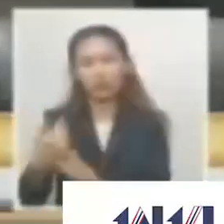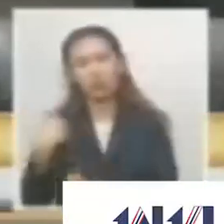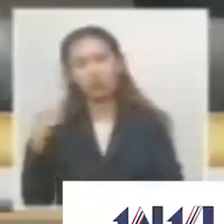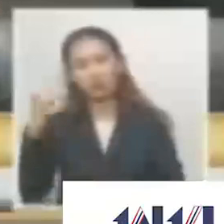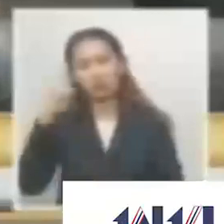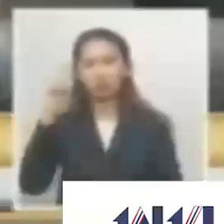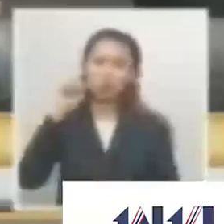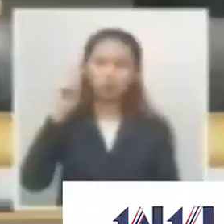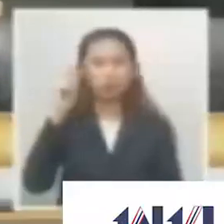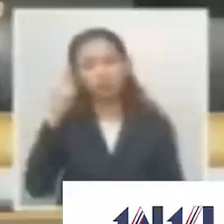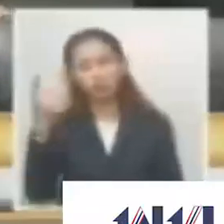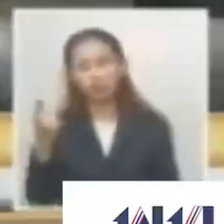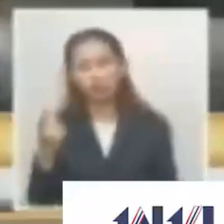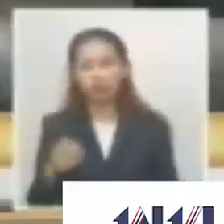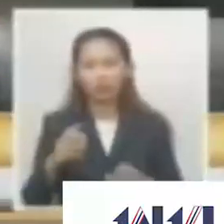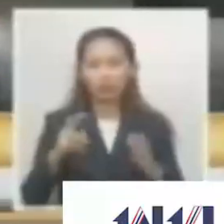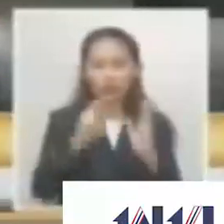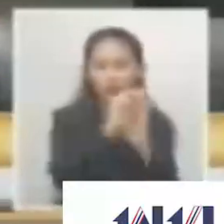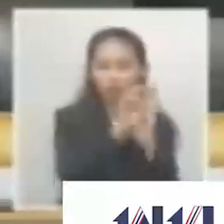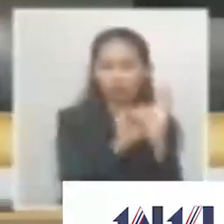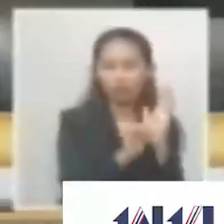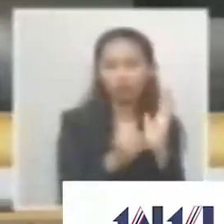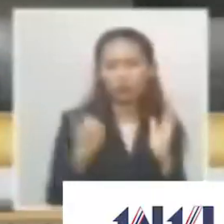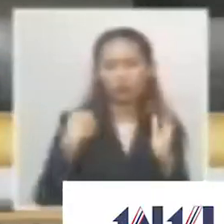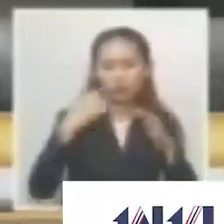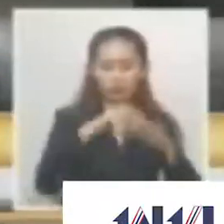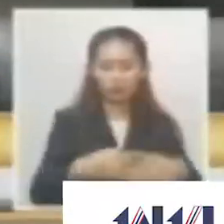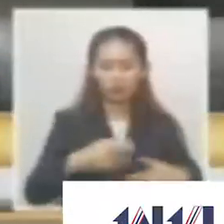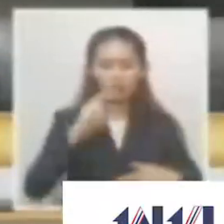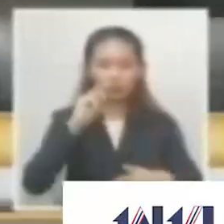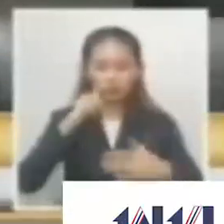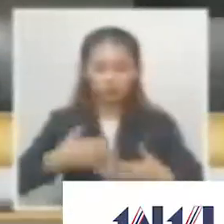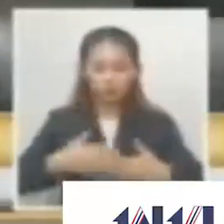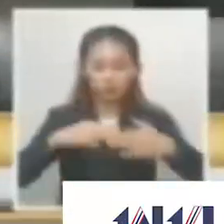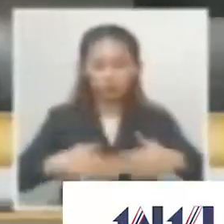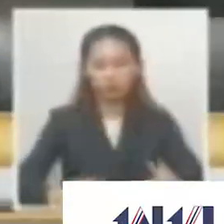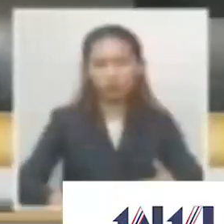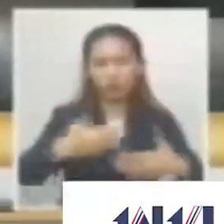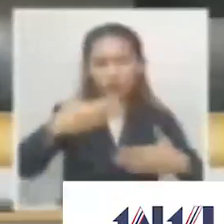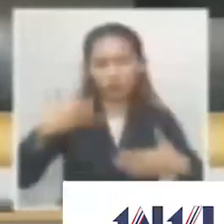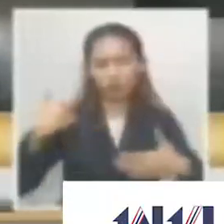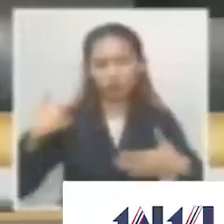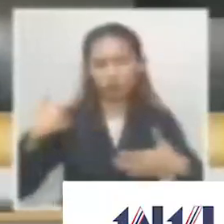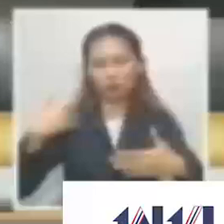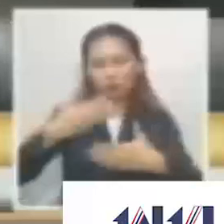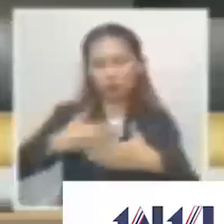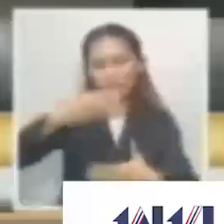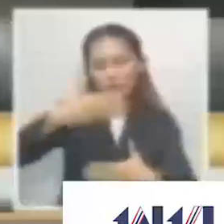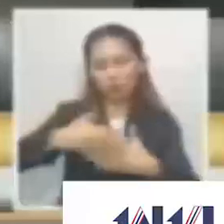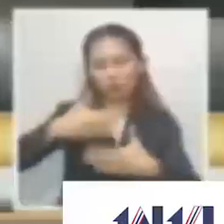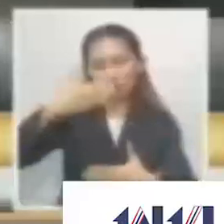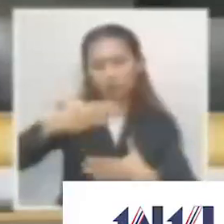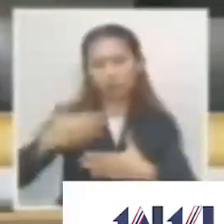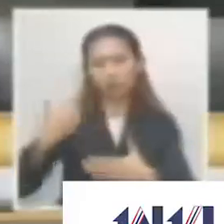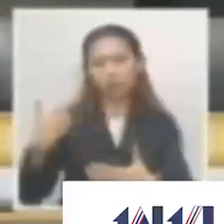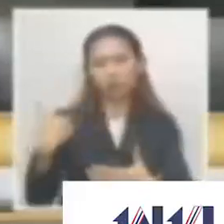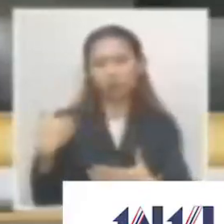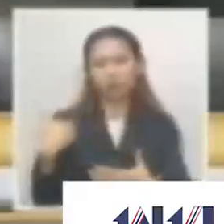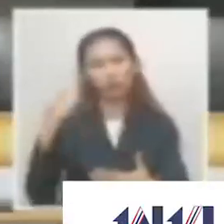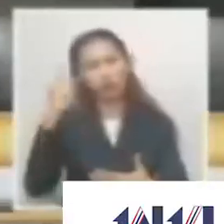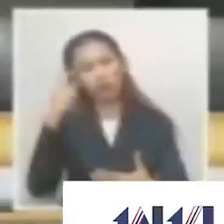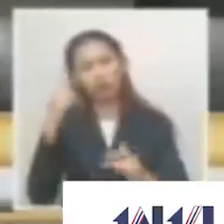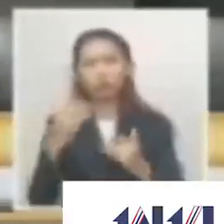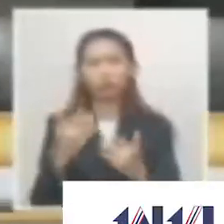ะครับมีอยู่ประมาณ10ประเขื่อนที่มีการเพิ่มเก็บกักน้ำนะครับซึ่งตามหลักแล้วเรายังมีคำถาม